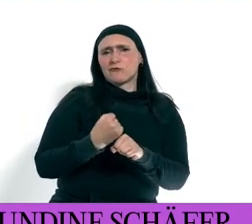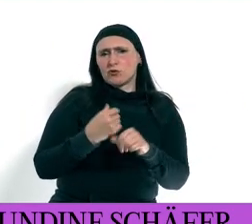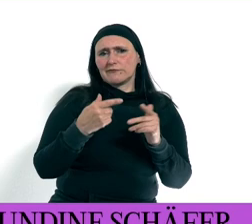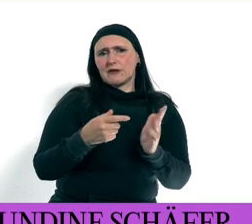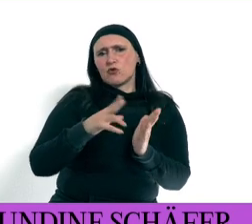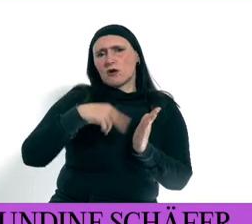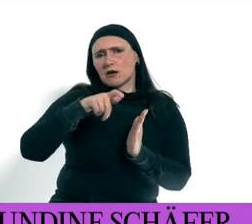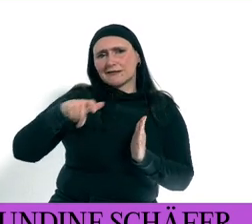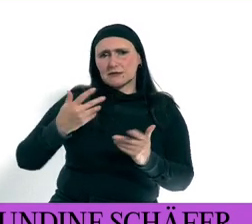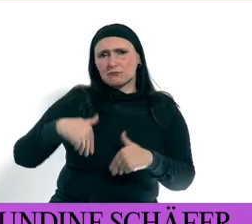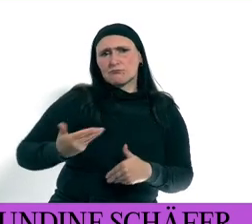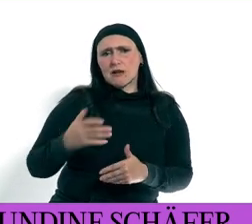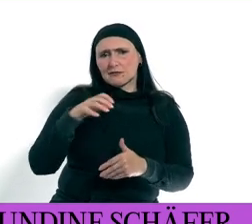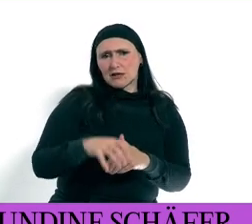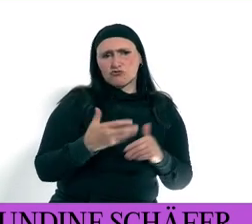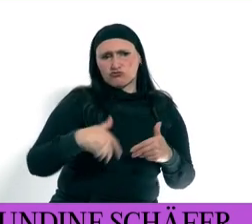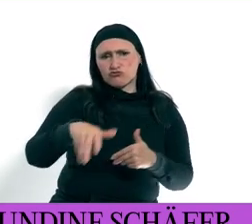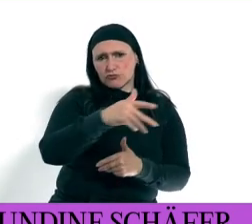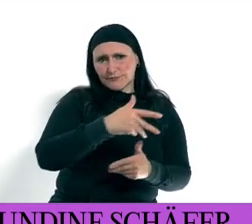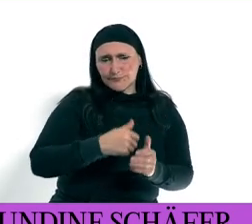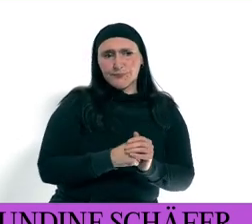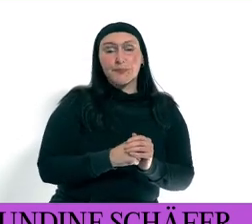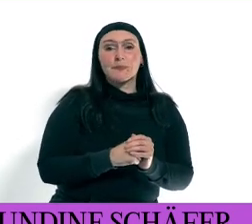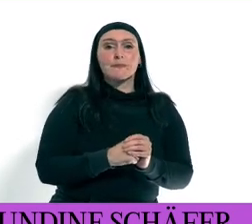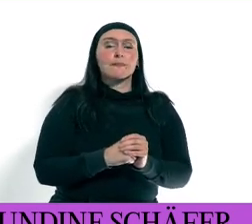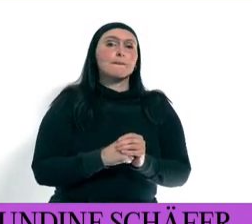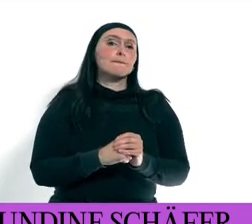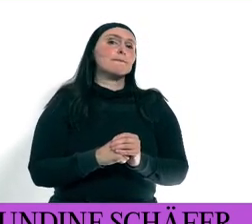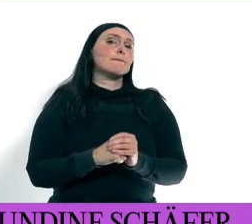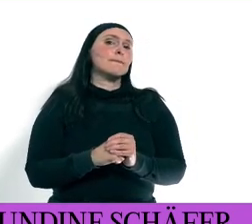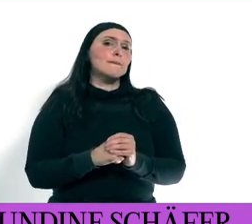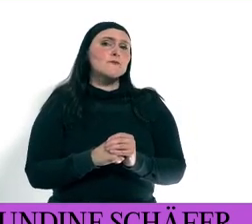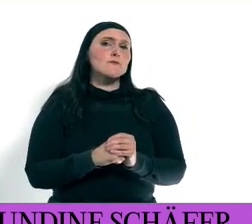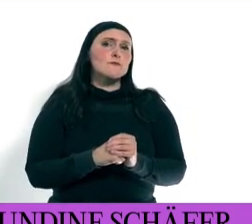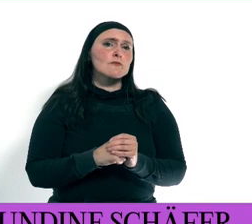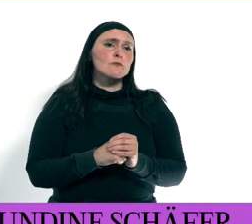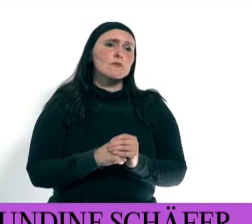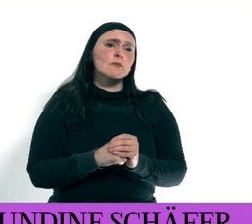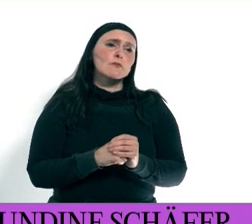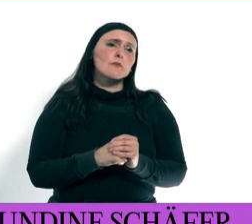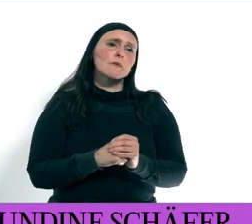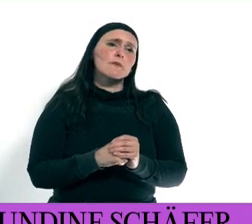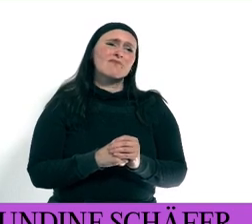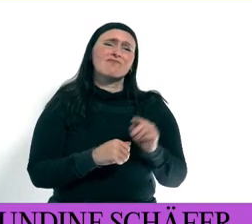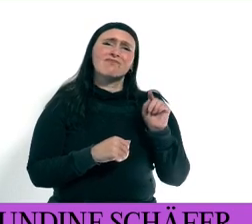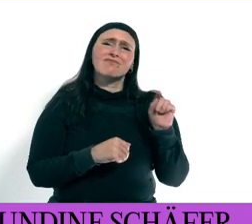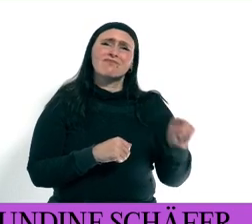So that's the thing. And one thing is best for this space is it's pretty close to the